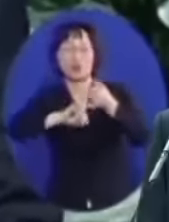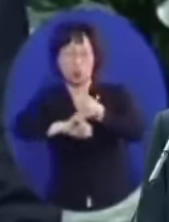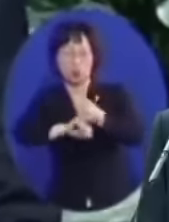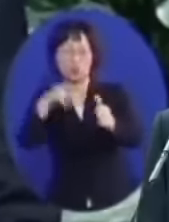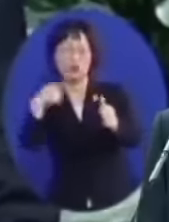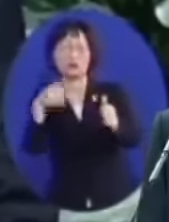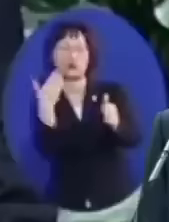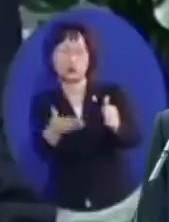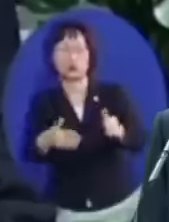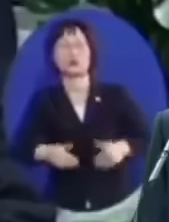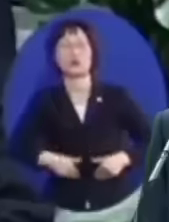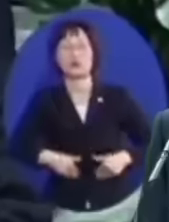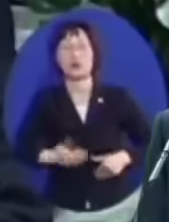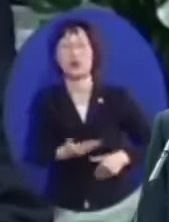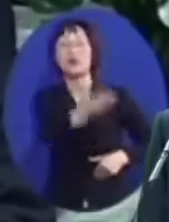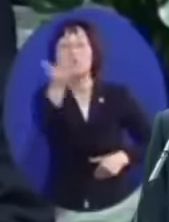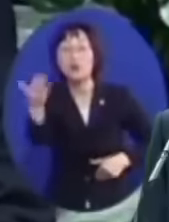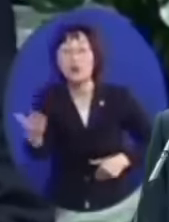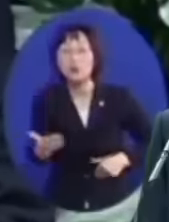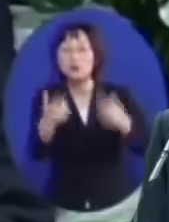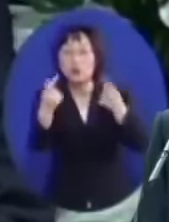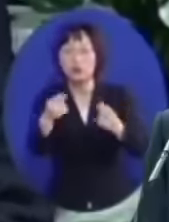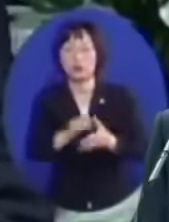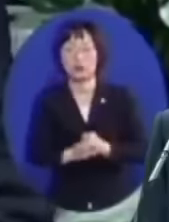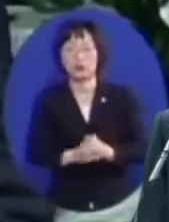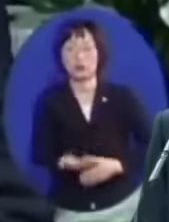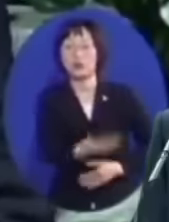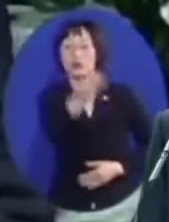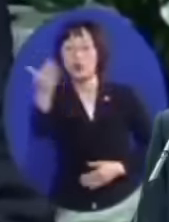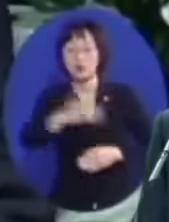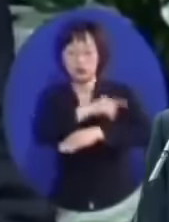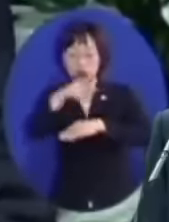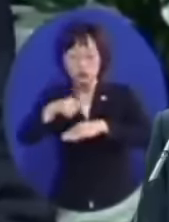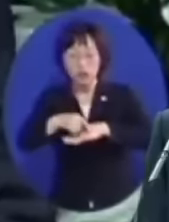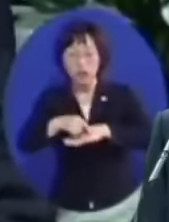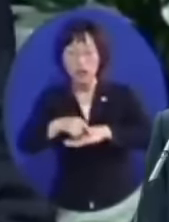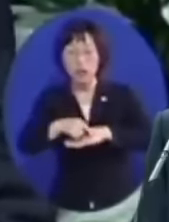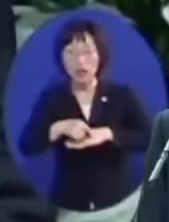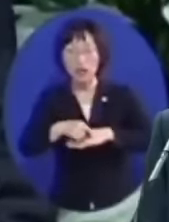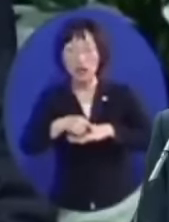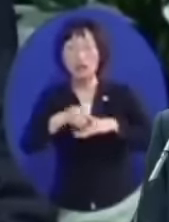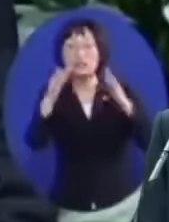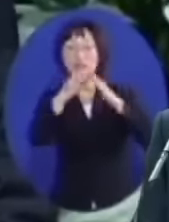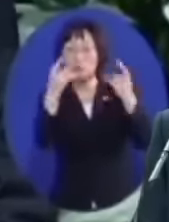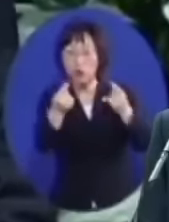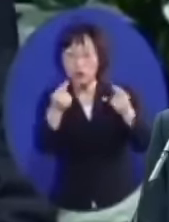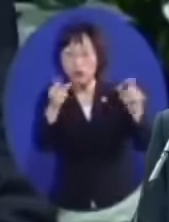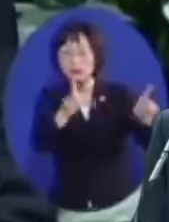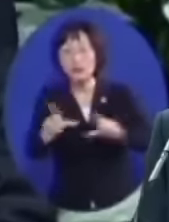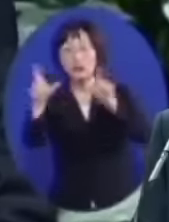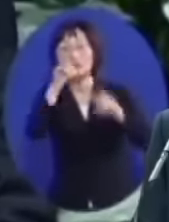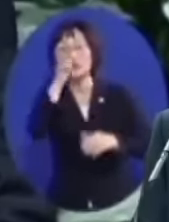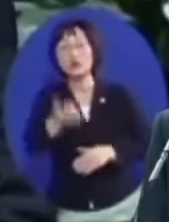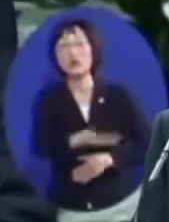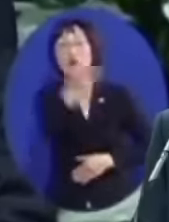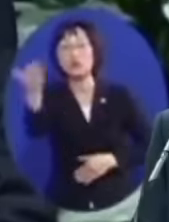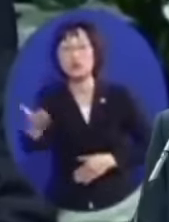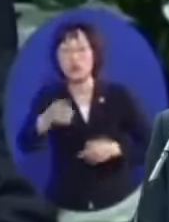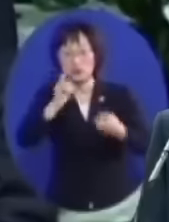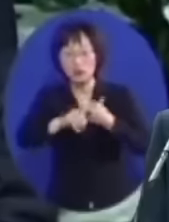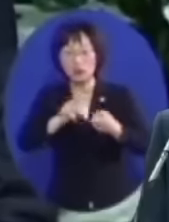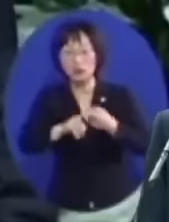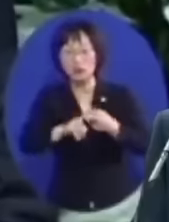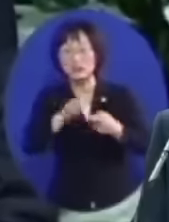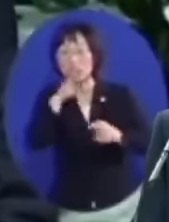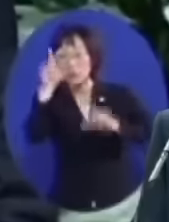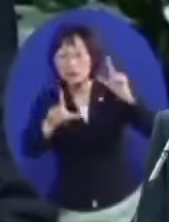되는 것입니다. 여러분도 지금 한 가지입니다. 여러분들도 육체라는 집에 살고 있지 여러분 자체가 여러분이 아닙니다.